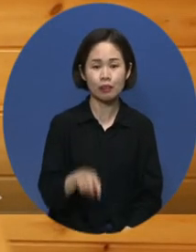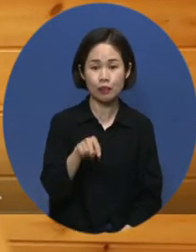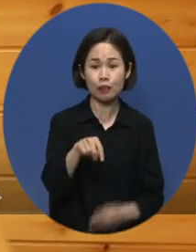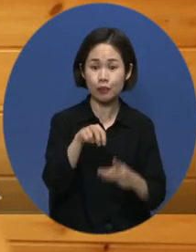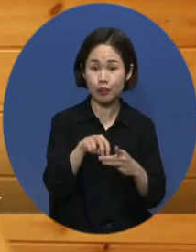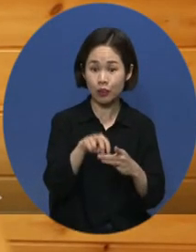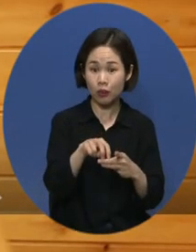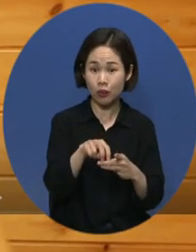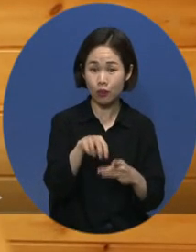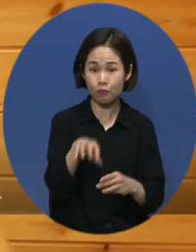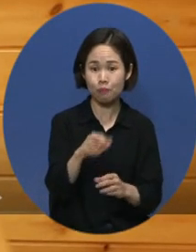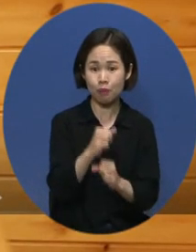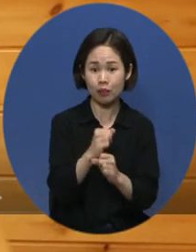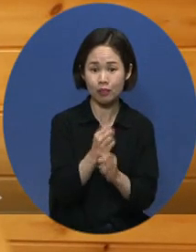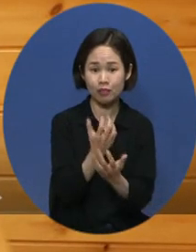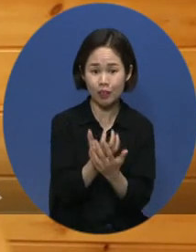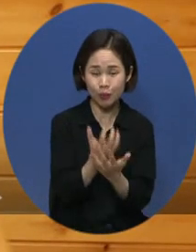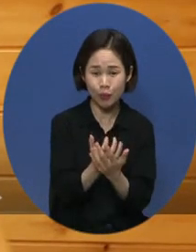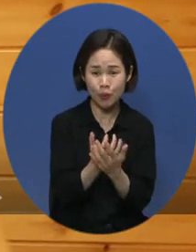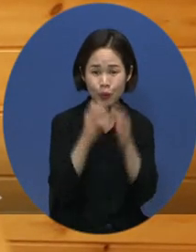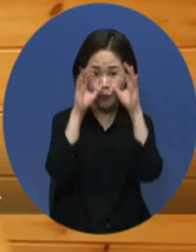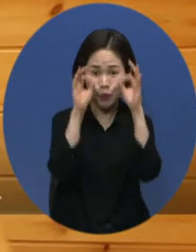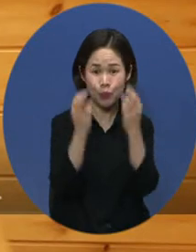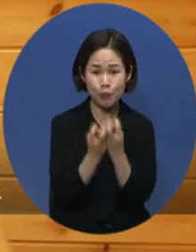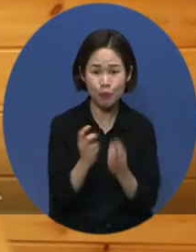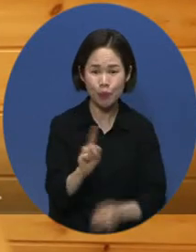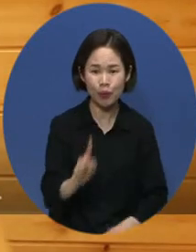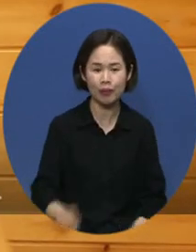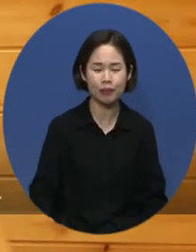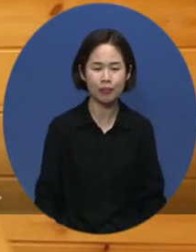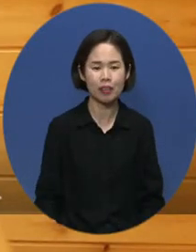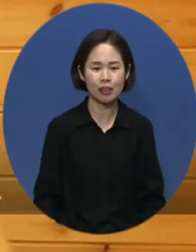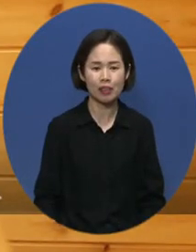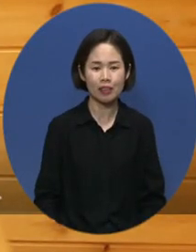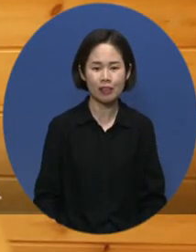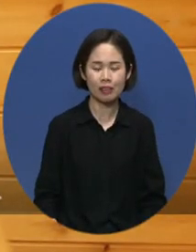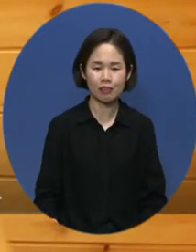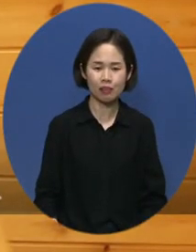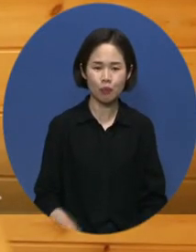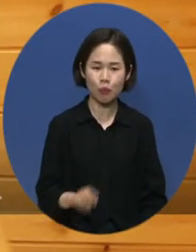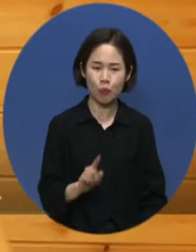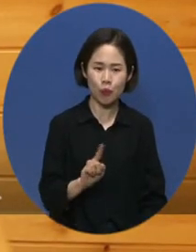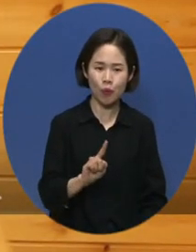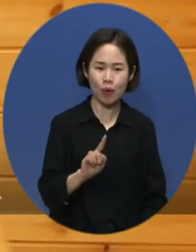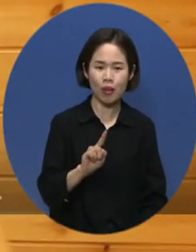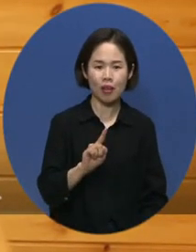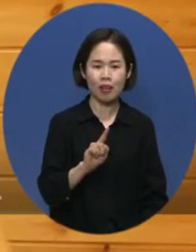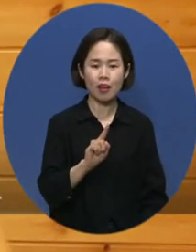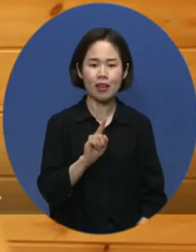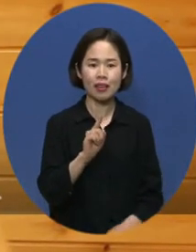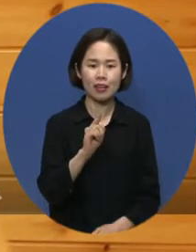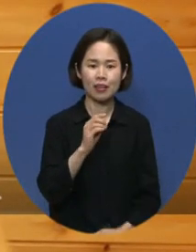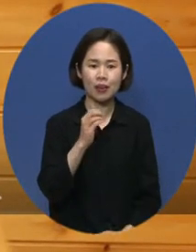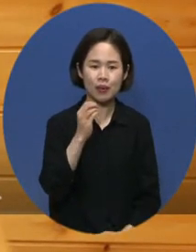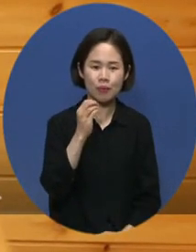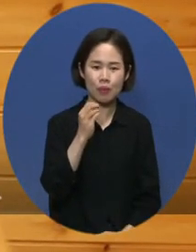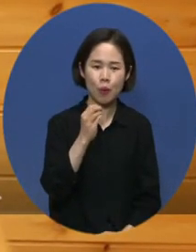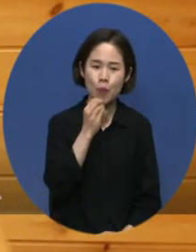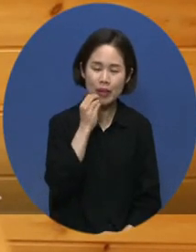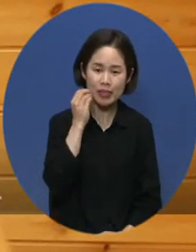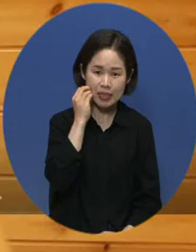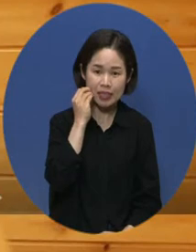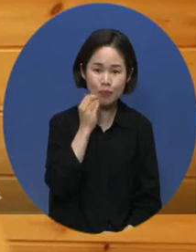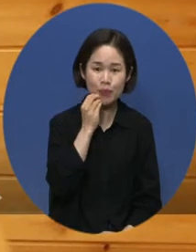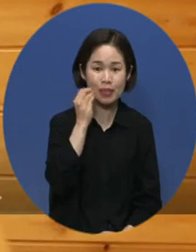네. 어떻게 접할 수 있나요? 우선 알다에서 만든 작업물들은 이제 플랫폼이라는 정보 접근을 하는 이 홈페이지나